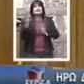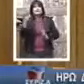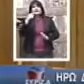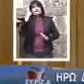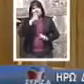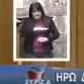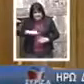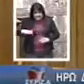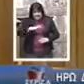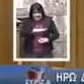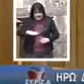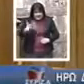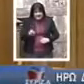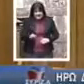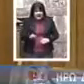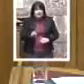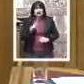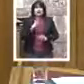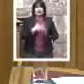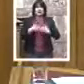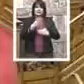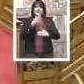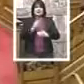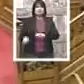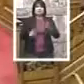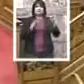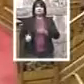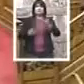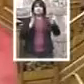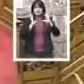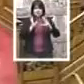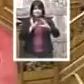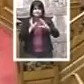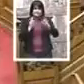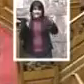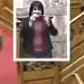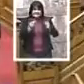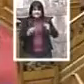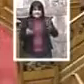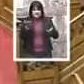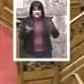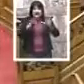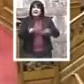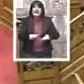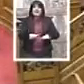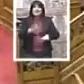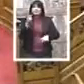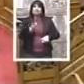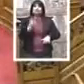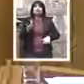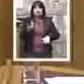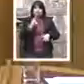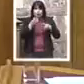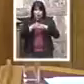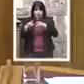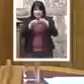με ανήλικα παιδιά, αλλά και τα άτομα με αναπηρία. Όσα στατιστικά στοιχεία έχουν διατεθεί ως τώρα για την ενεργεια στη χώρα, οι προαναφερθήσεις